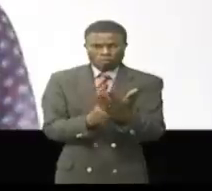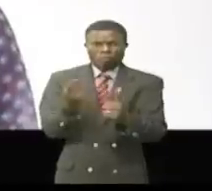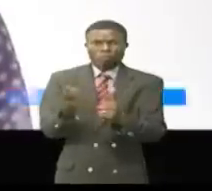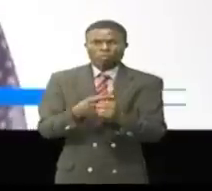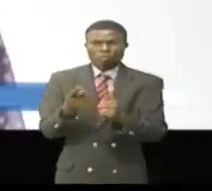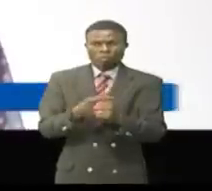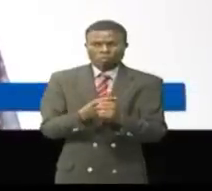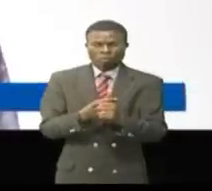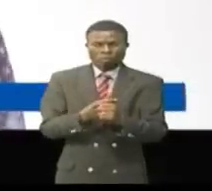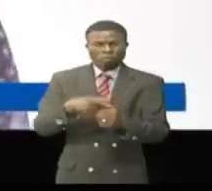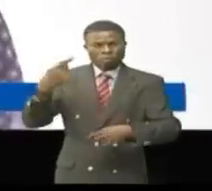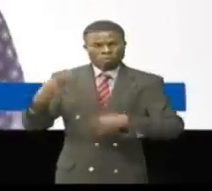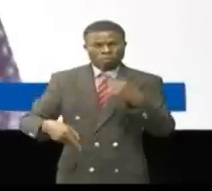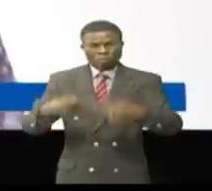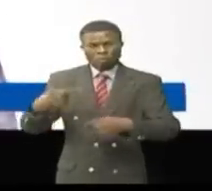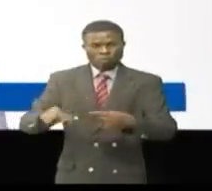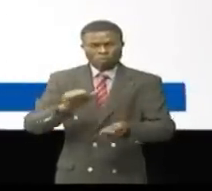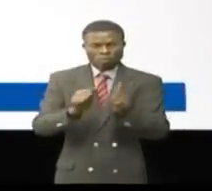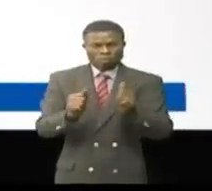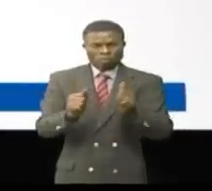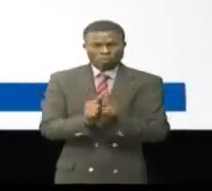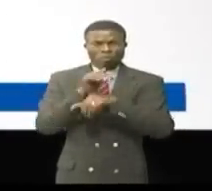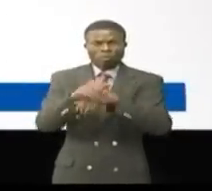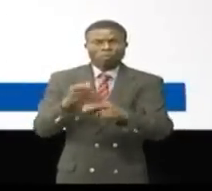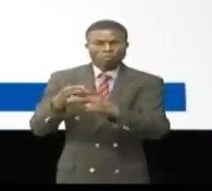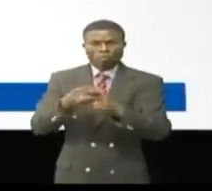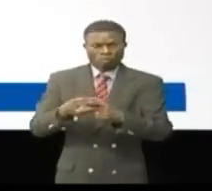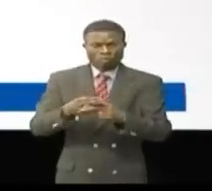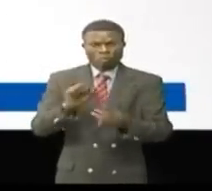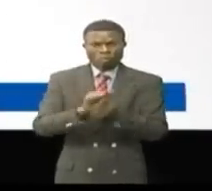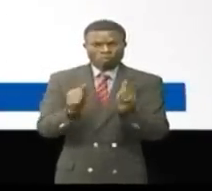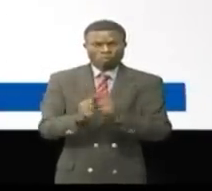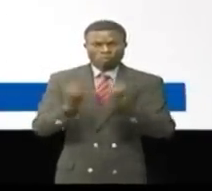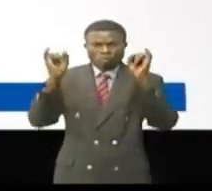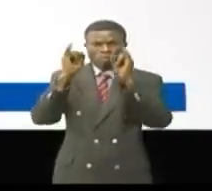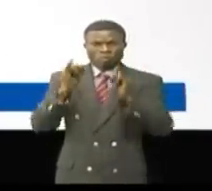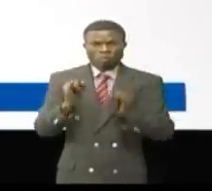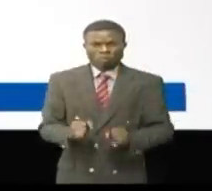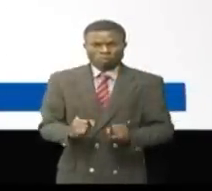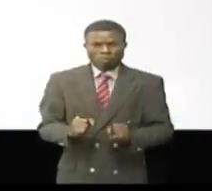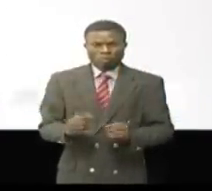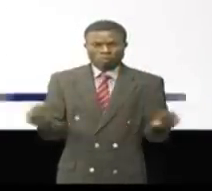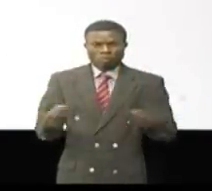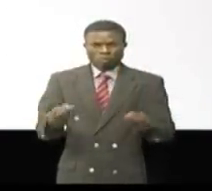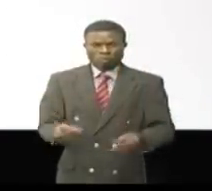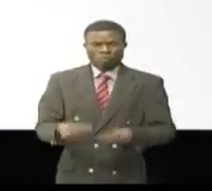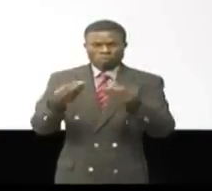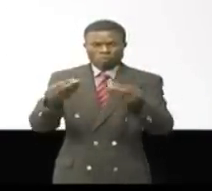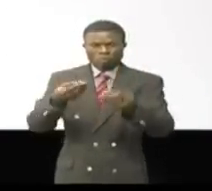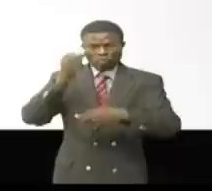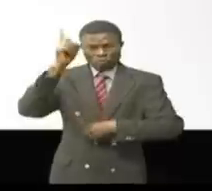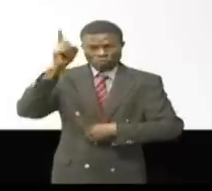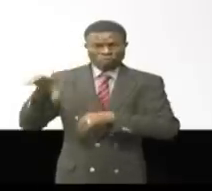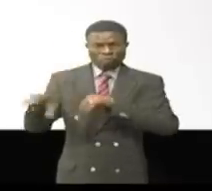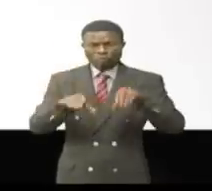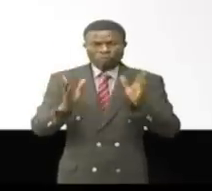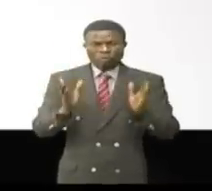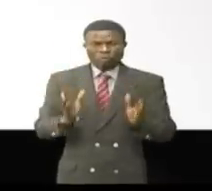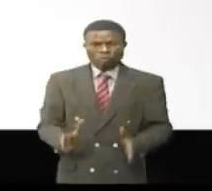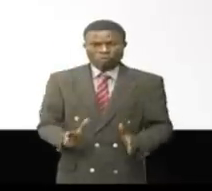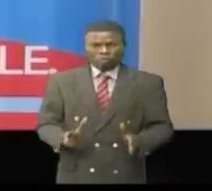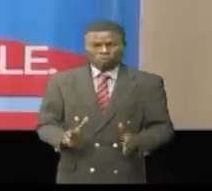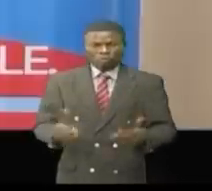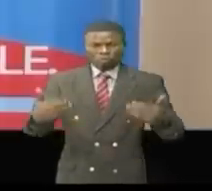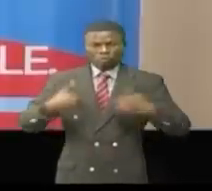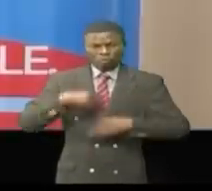créer des discussions sur l'accès et la sécurité dans le domaine du numérique, afin d'amener les principaux acteurs à avoir envie